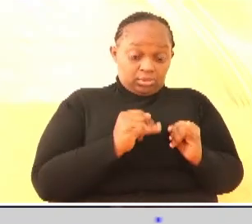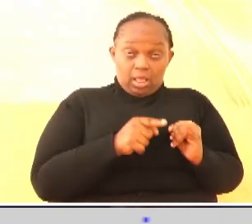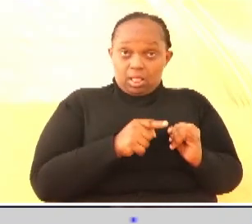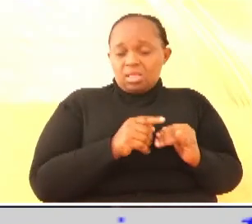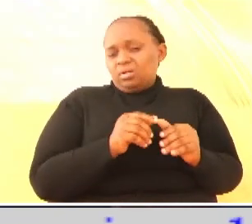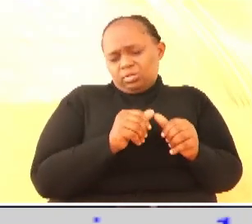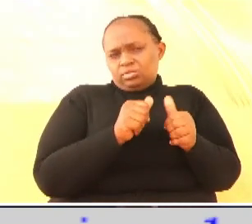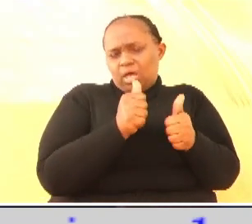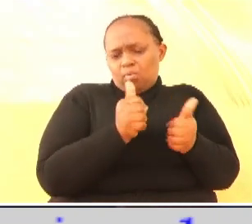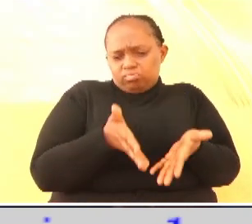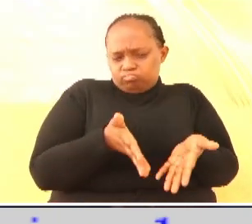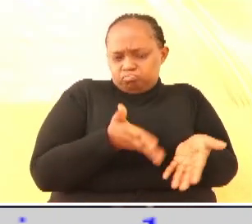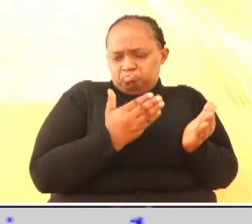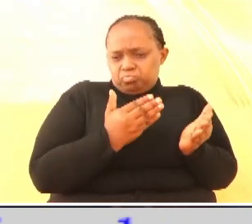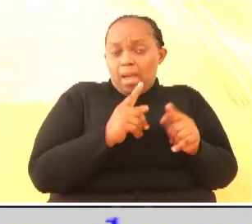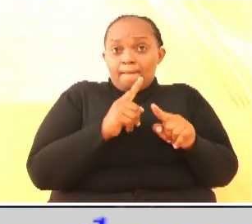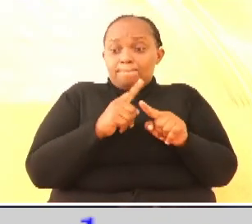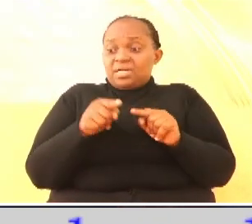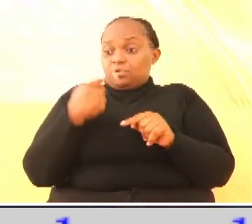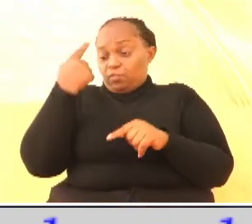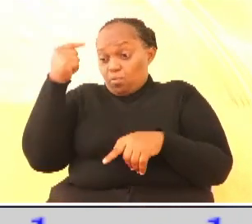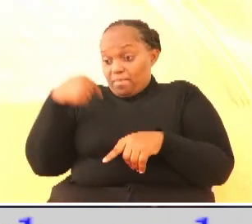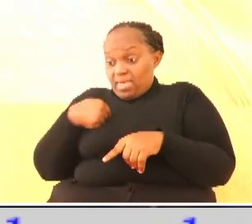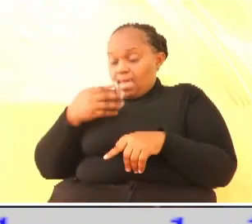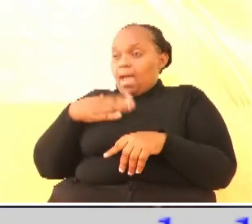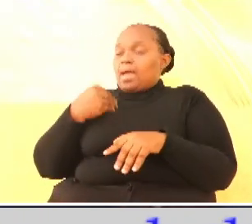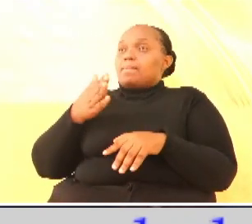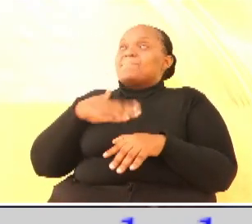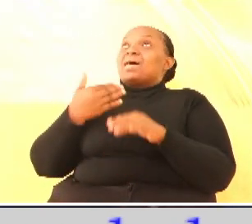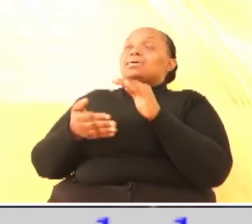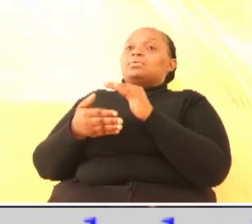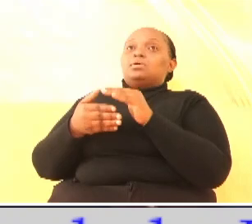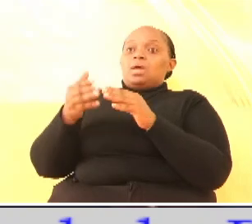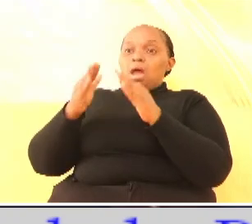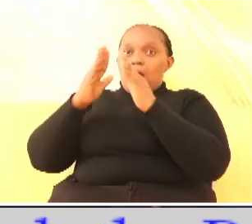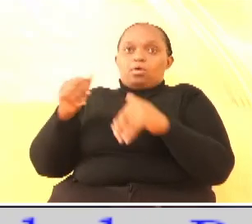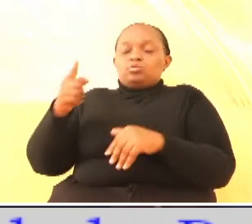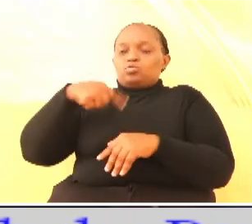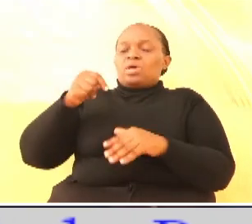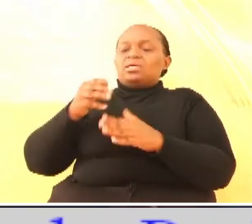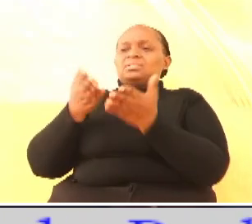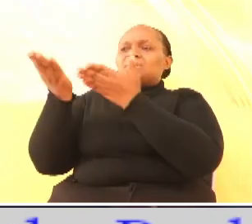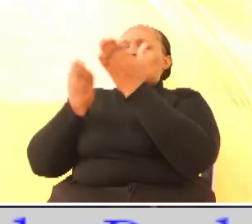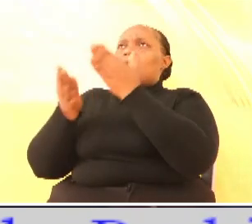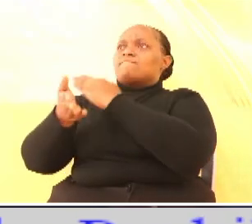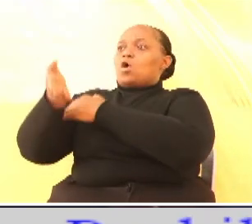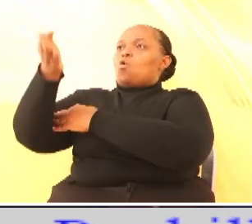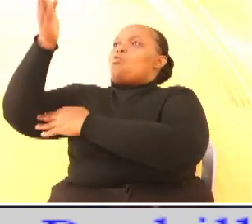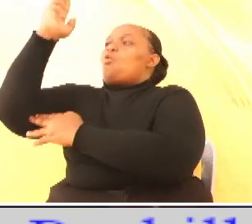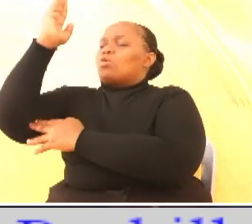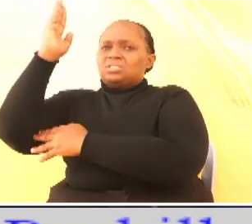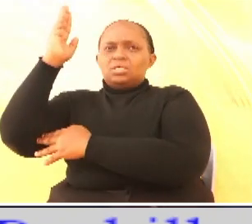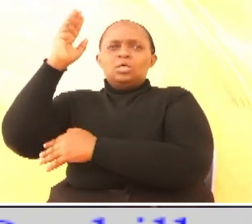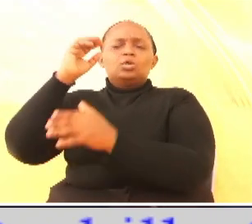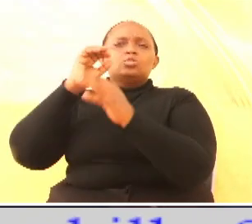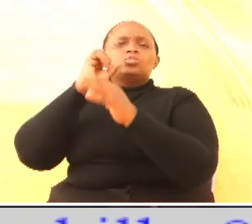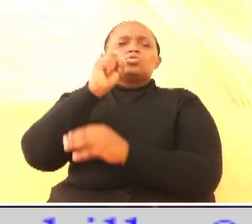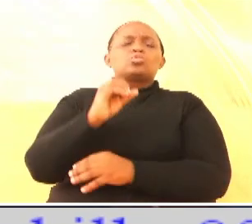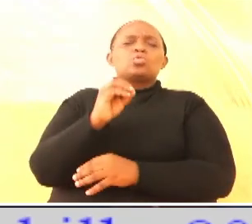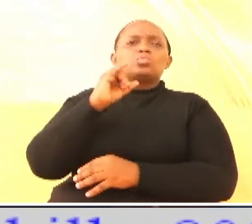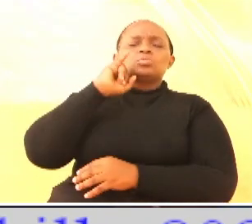yangu nitafanya nini? Nitamtumikia Bwana. Kwa hivyo Joshua